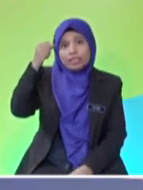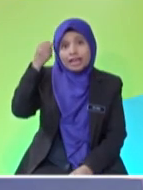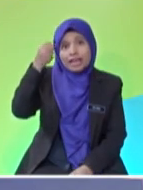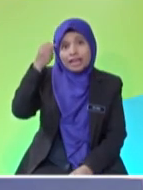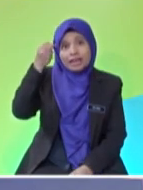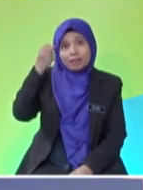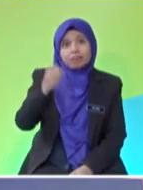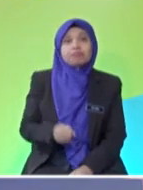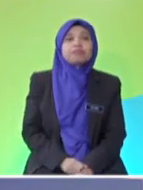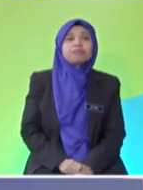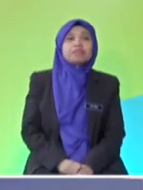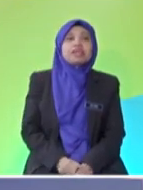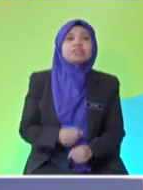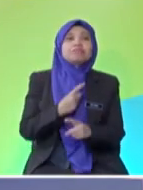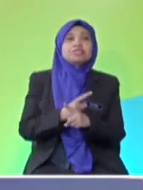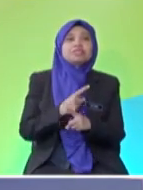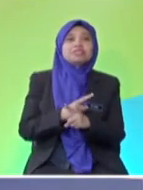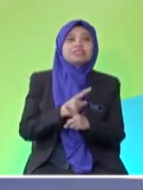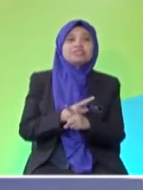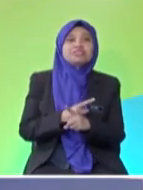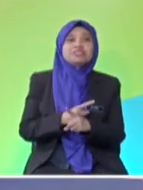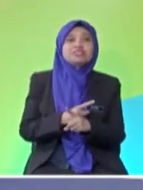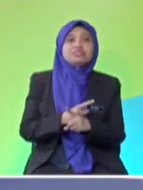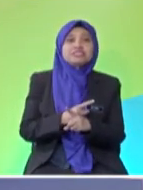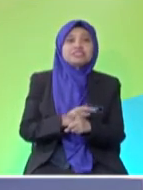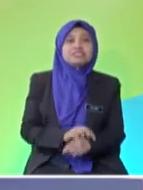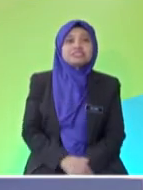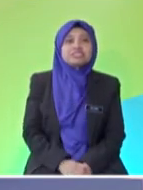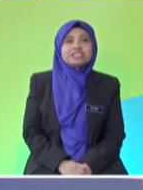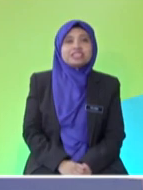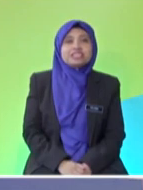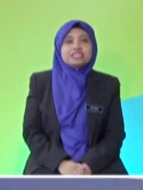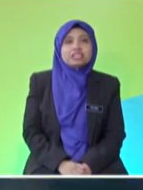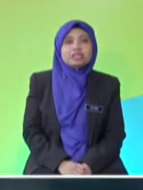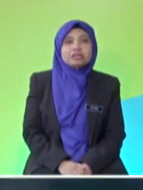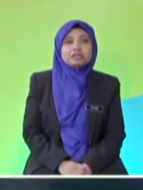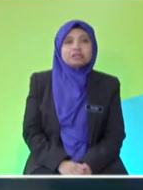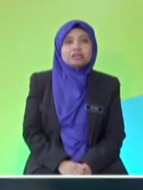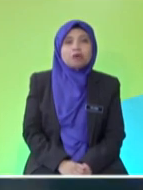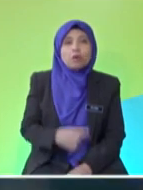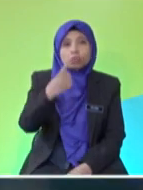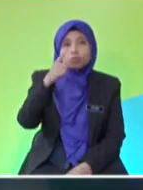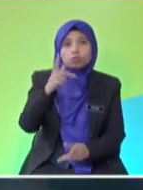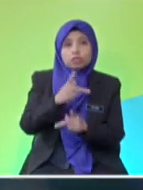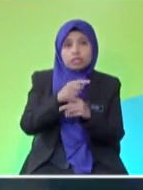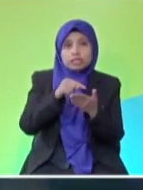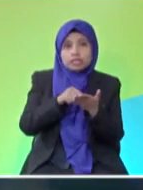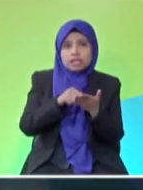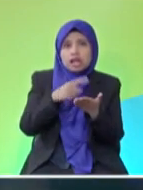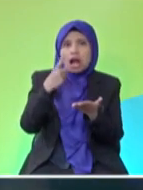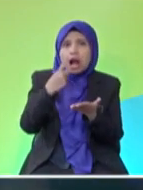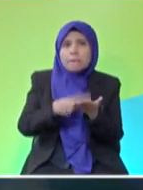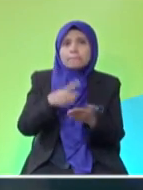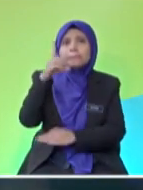ada 4 betul oke tadi Amira Oke nampaknya meriah Oke untuk yang kali ini apakah diri